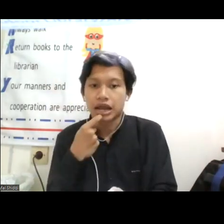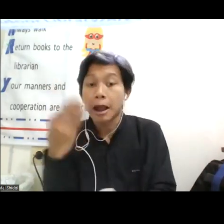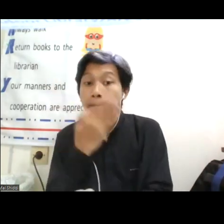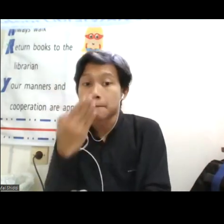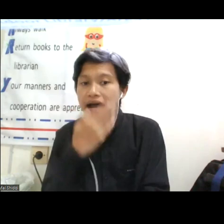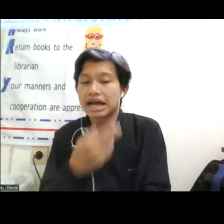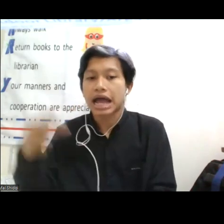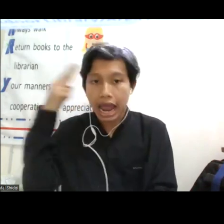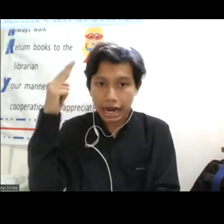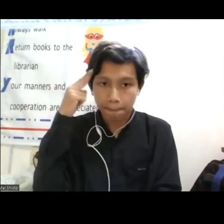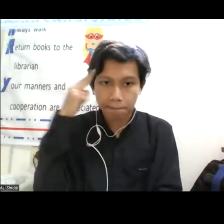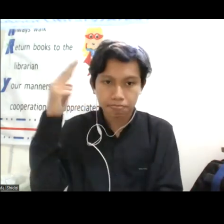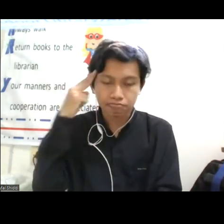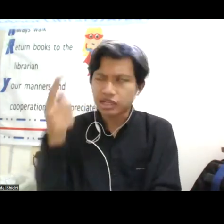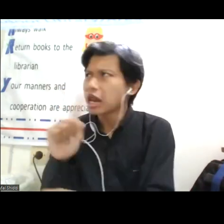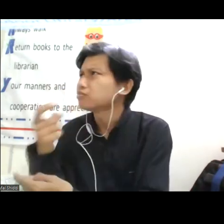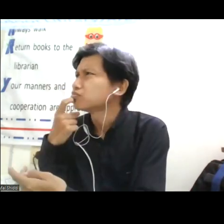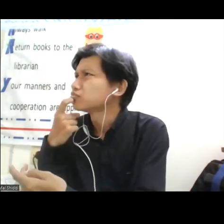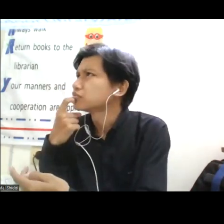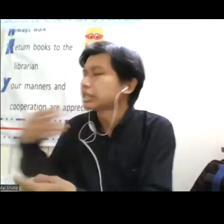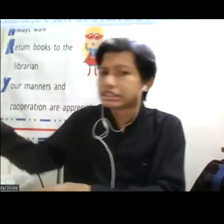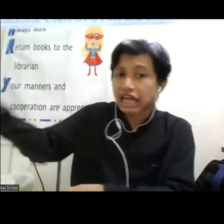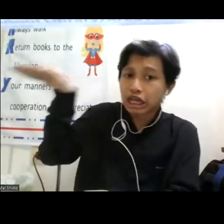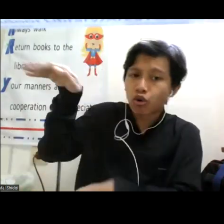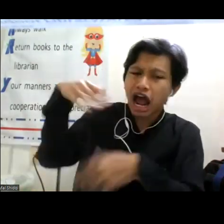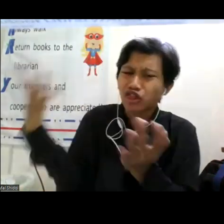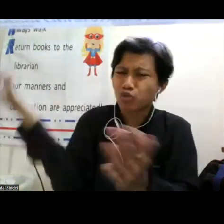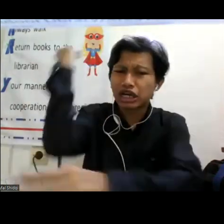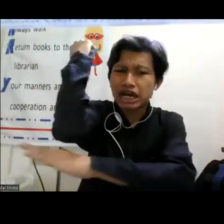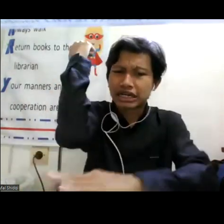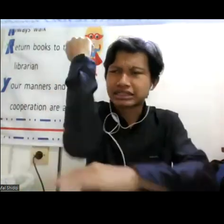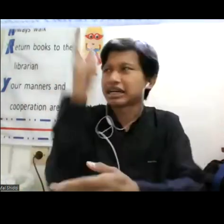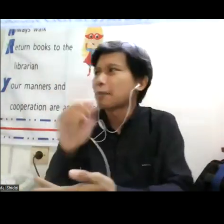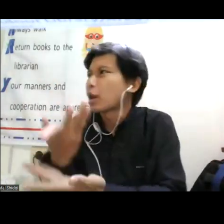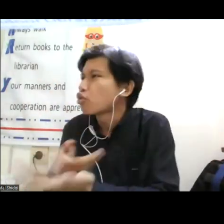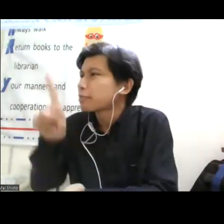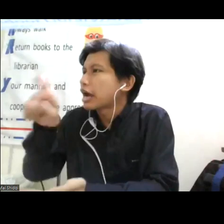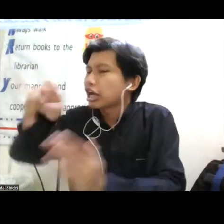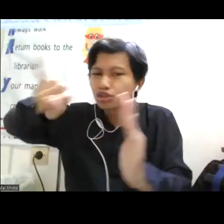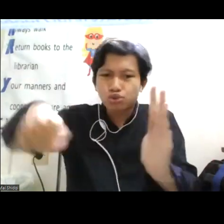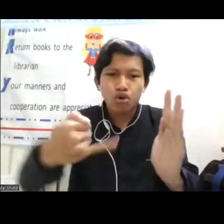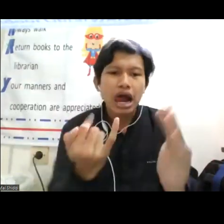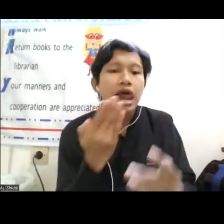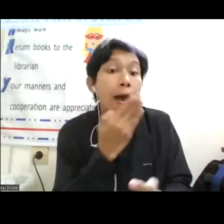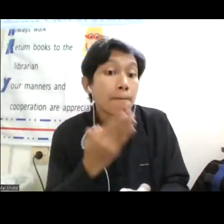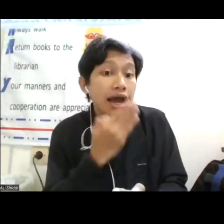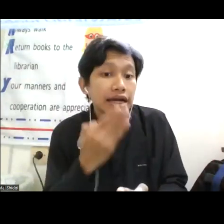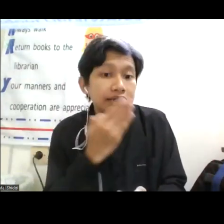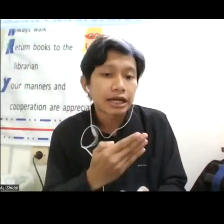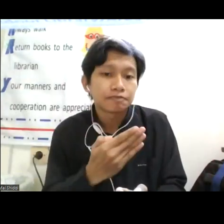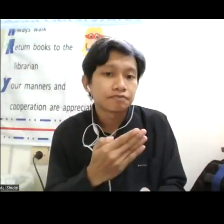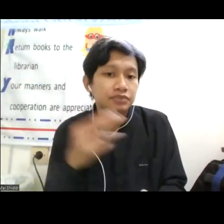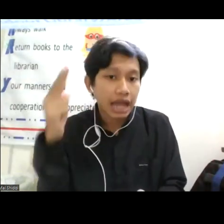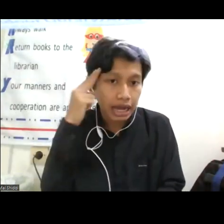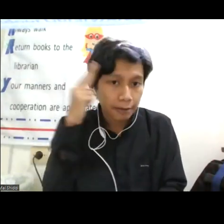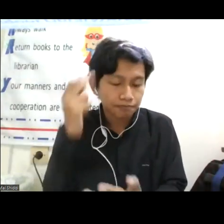terkait referensi yang berbahasa Arab ya saya Kebetulan saya juga alumni dari situ ya